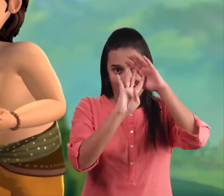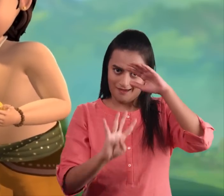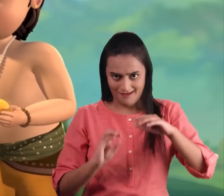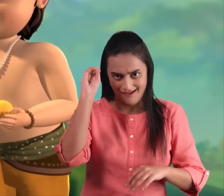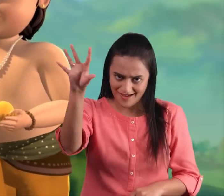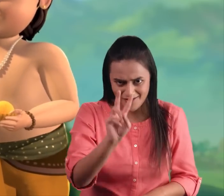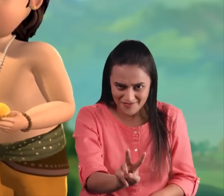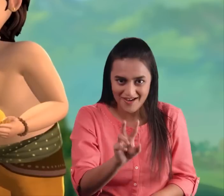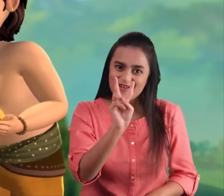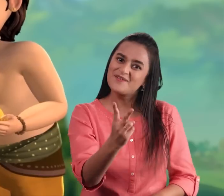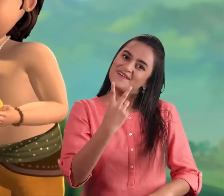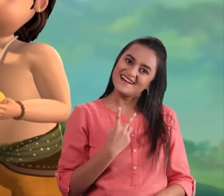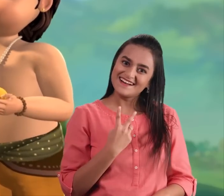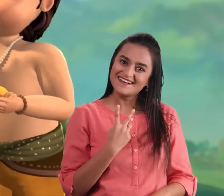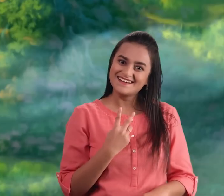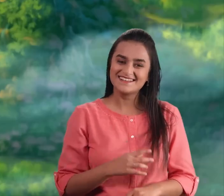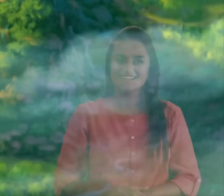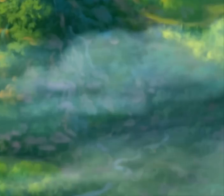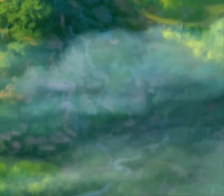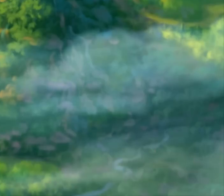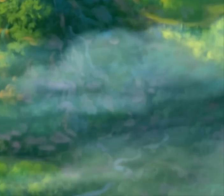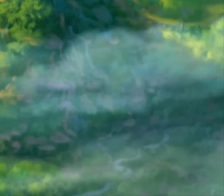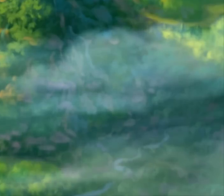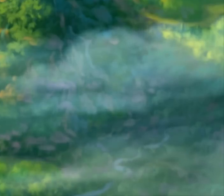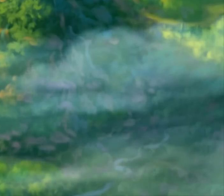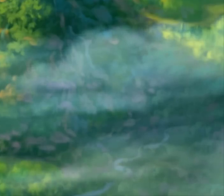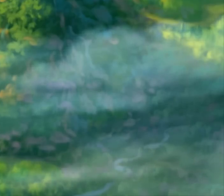2 इंद्र के लिए, 2 मेरे लिए।